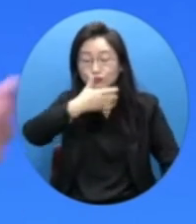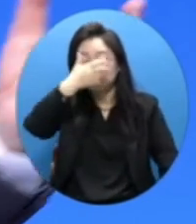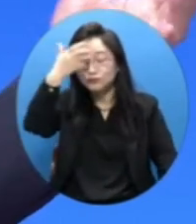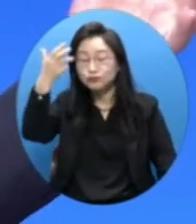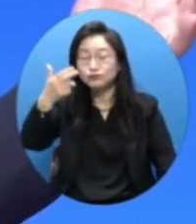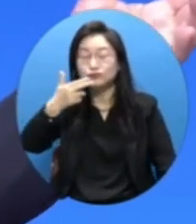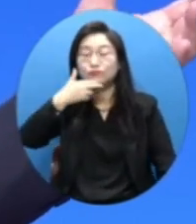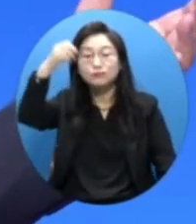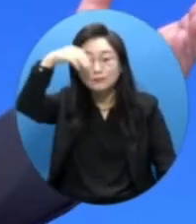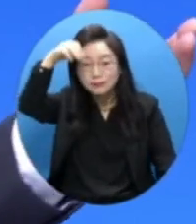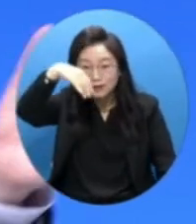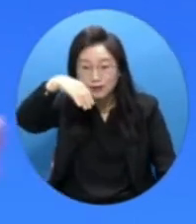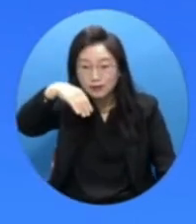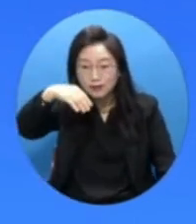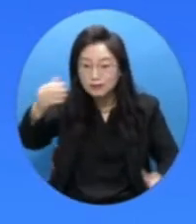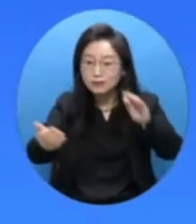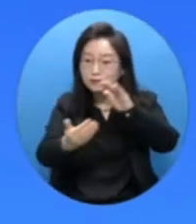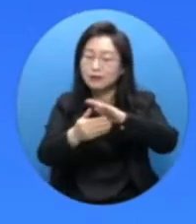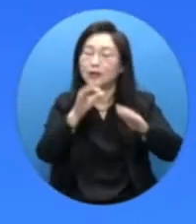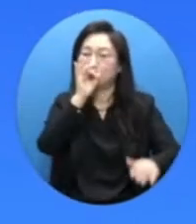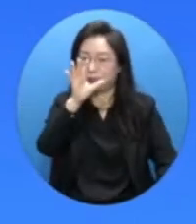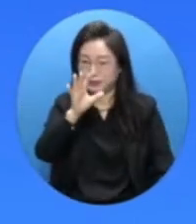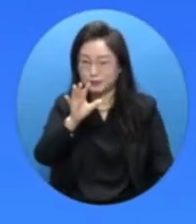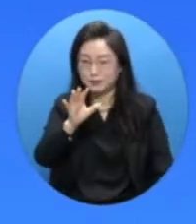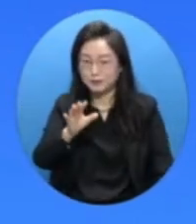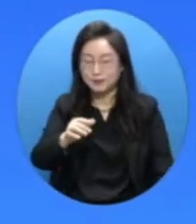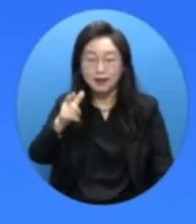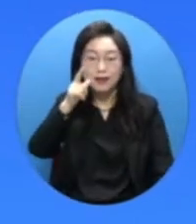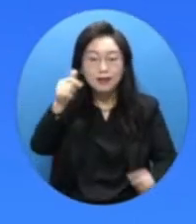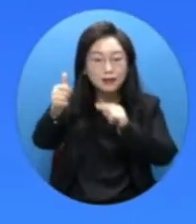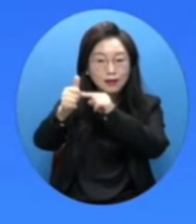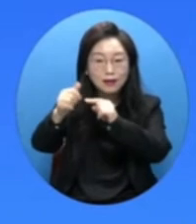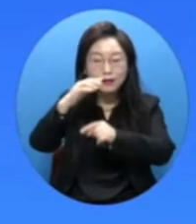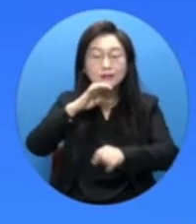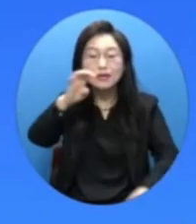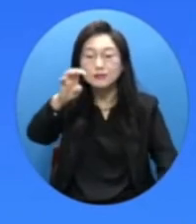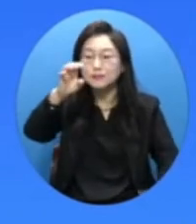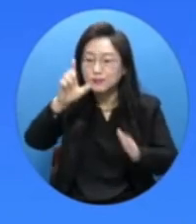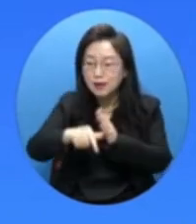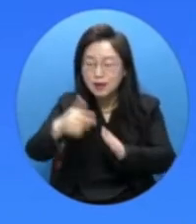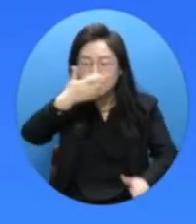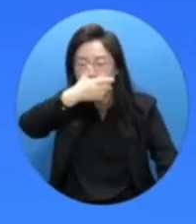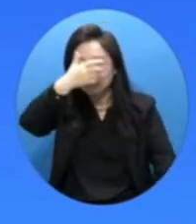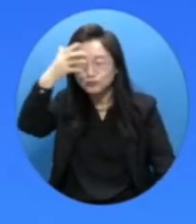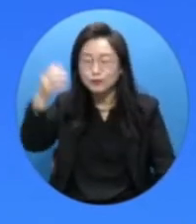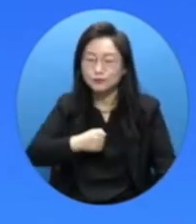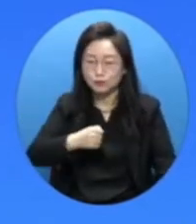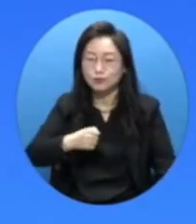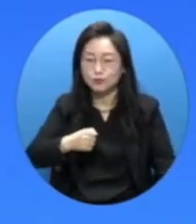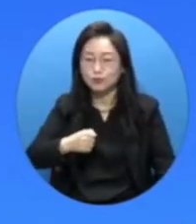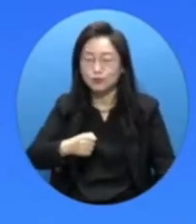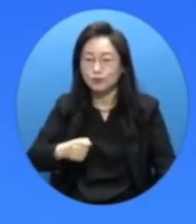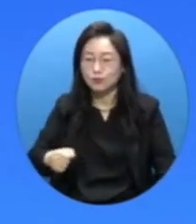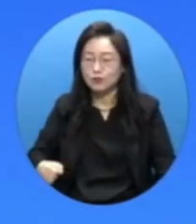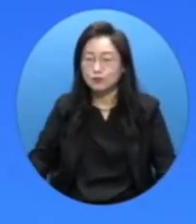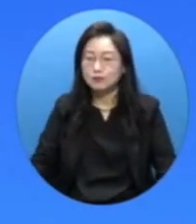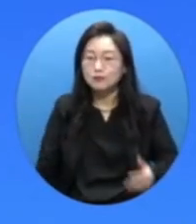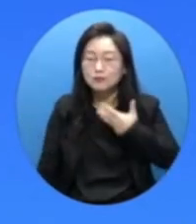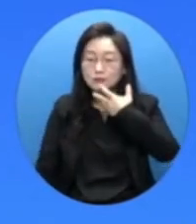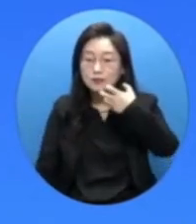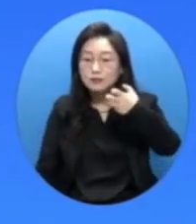아니하고 어떤 일도 이룰 수가 없습니다 갈렙이 40세의 꿈을 꾸고 45세가 되도록